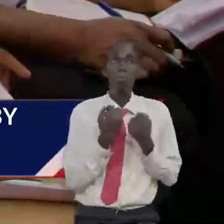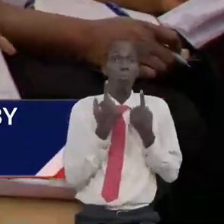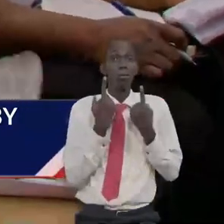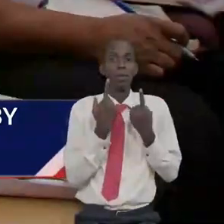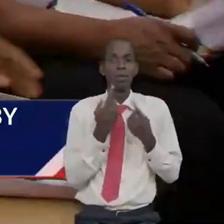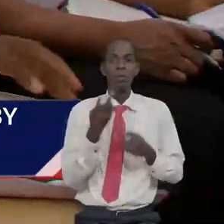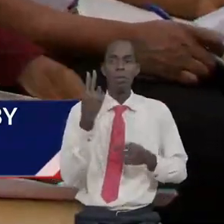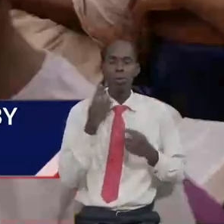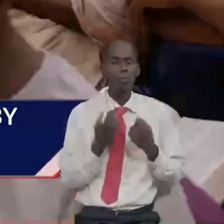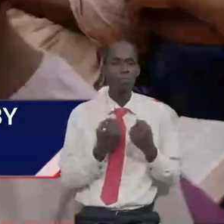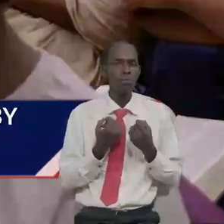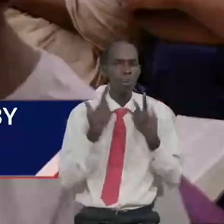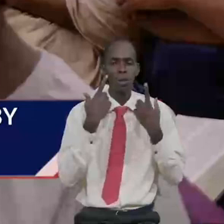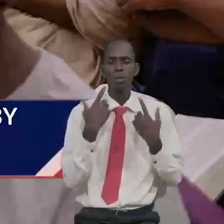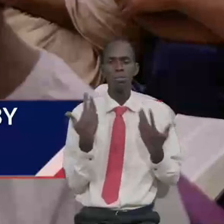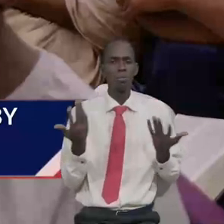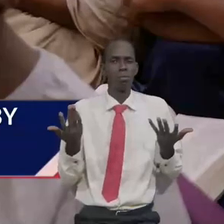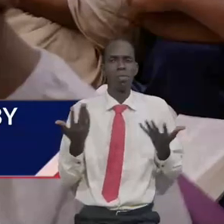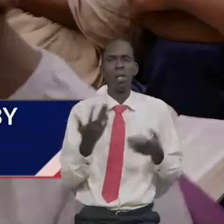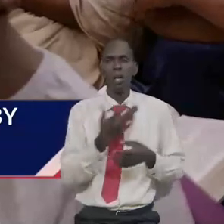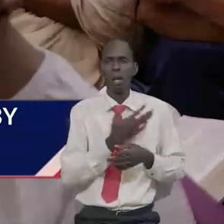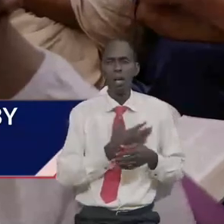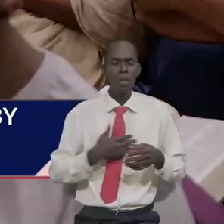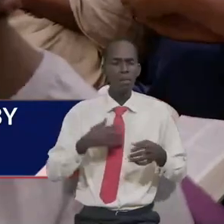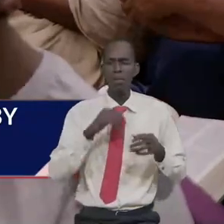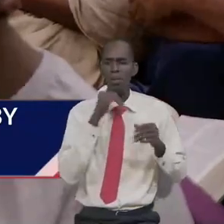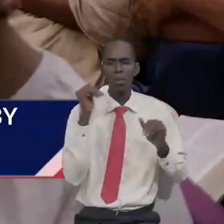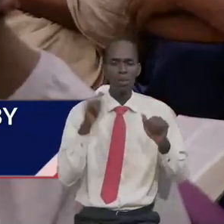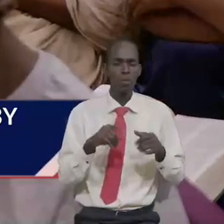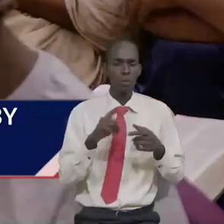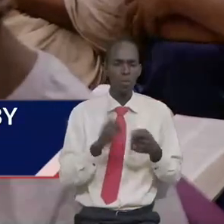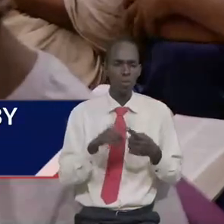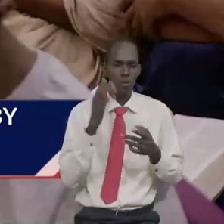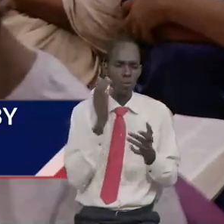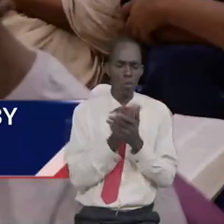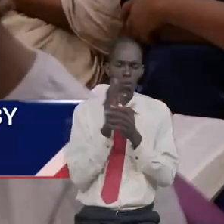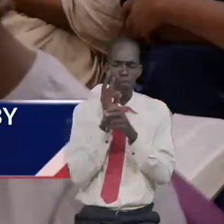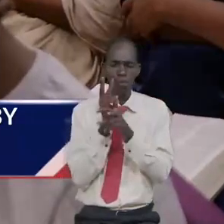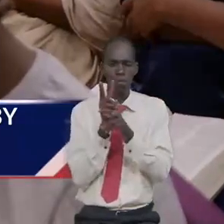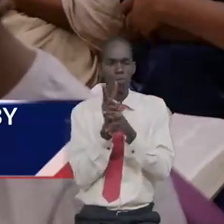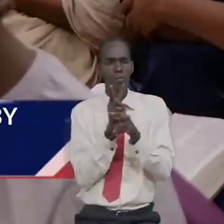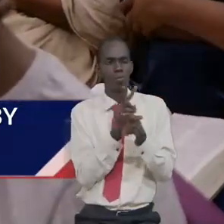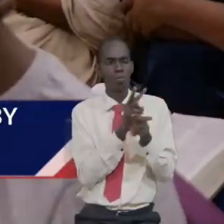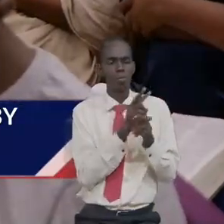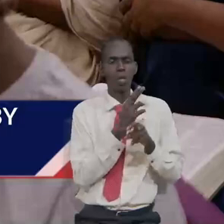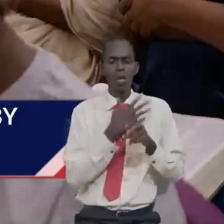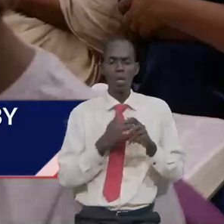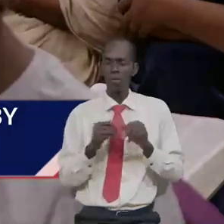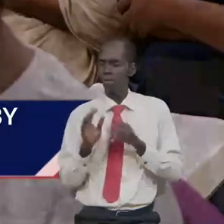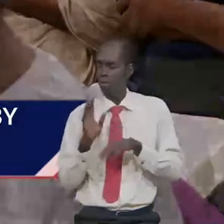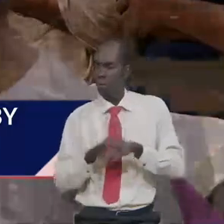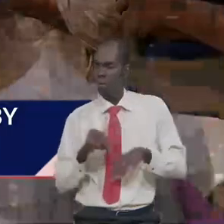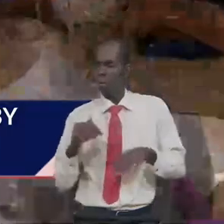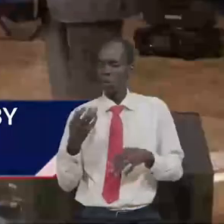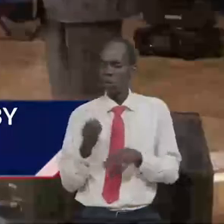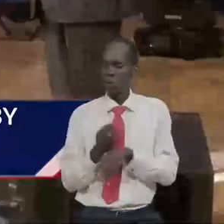Il était surpris et se leva précipitamment. Il prit la parole et dit à ses